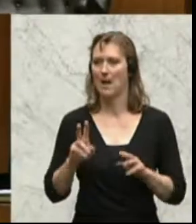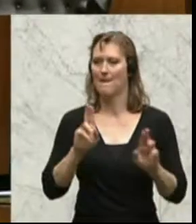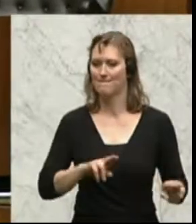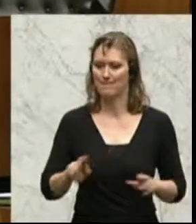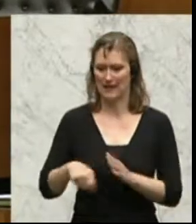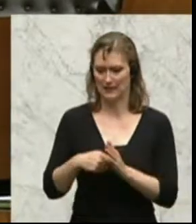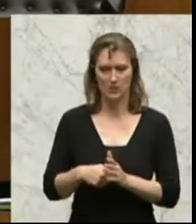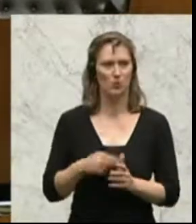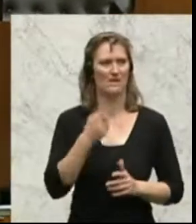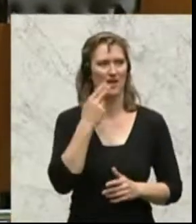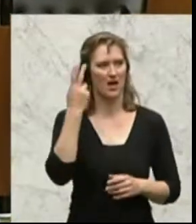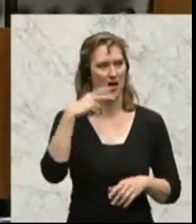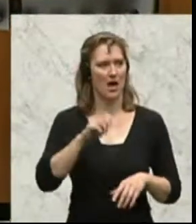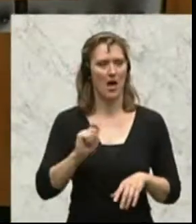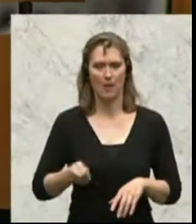Vetter am Wort.